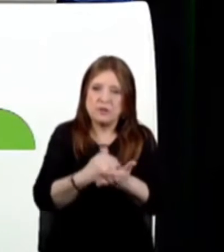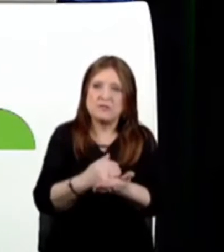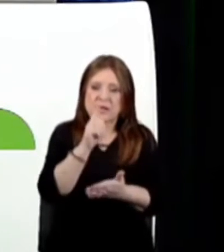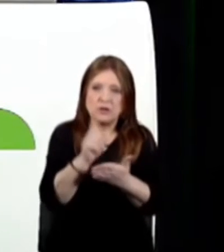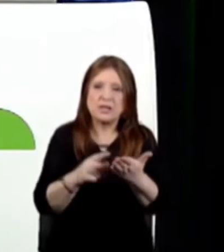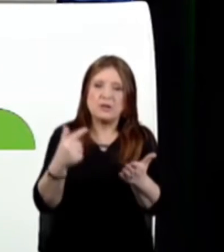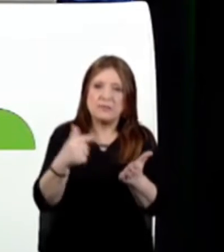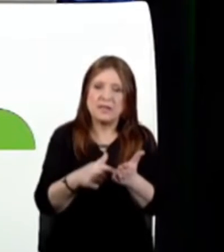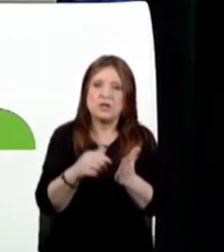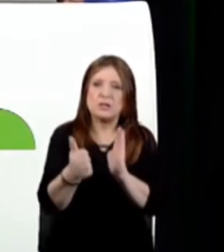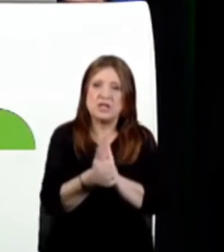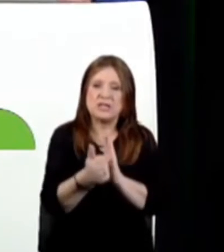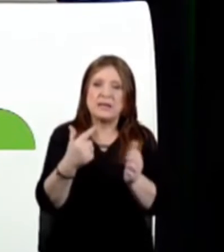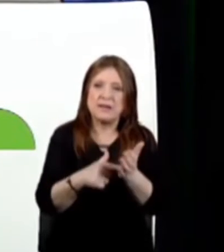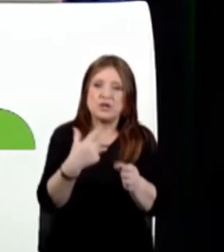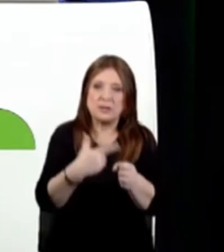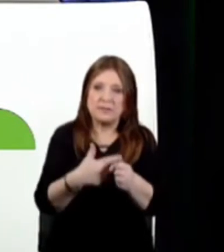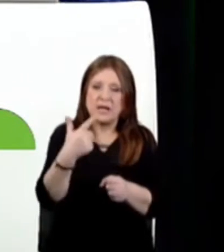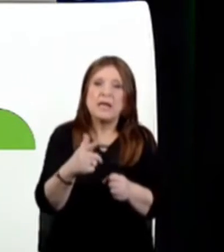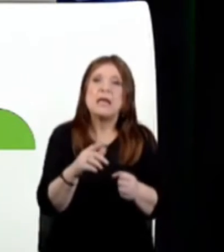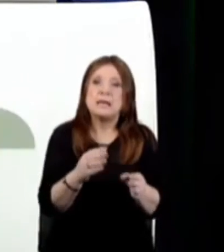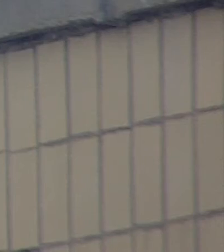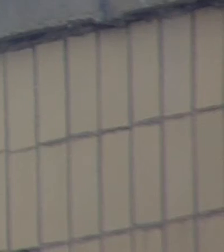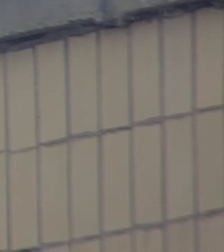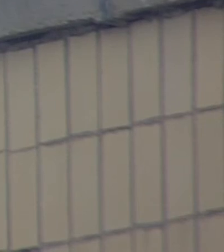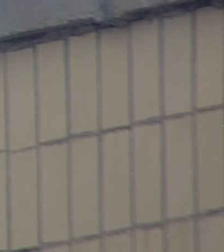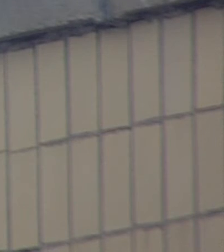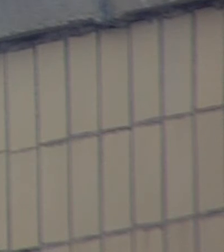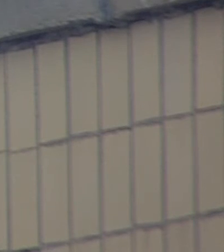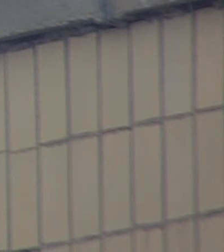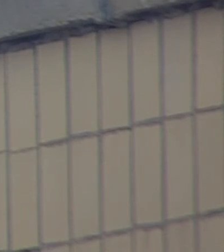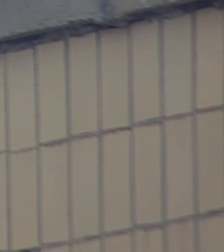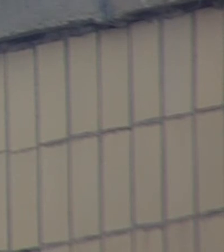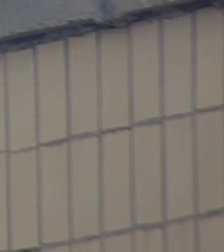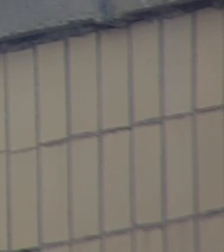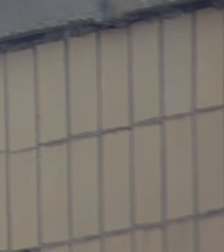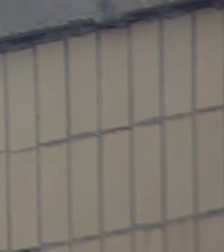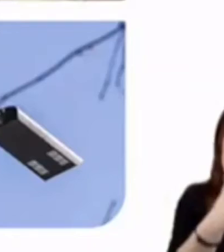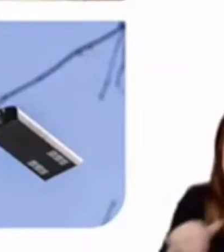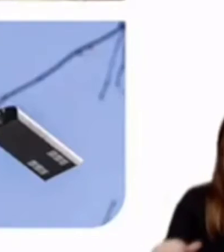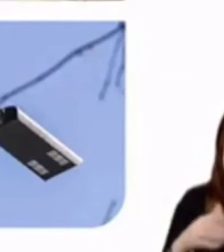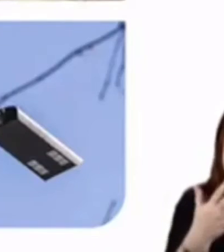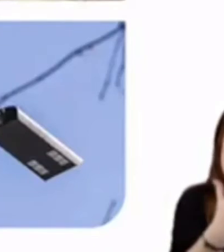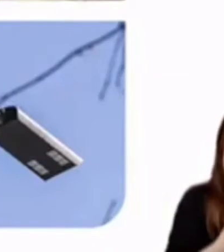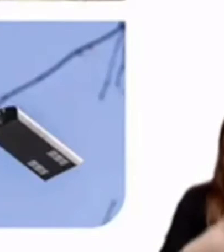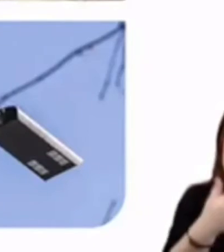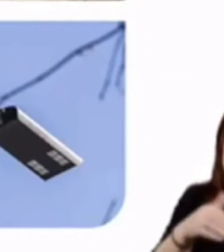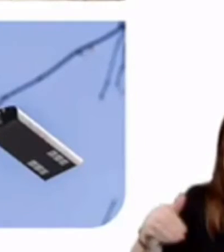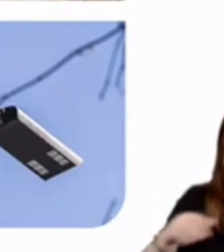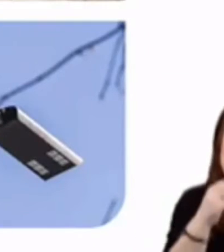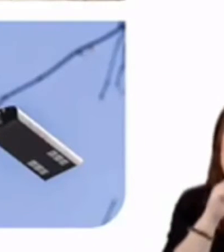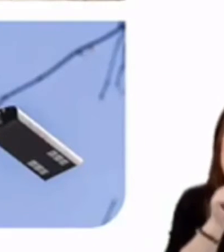2014-2020, zaprogramowano i wdrożono prawie 500 000 000 euro w różnego rodzaju działania związane